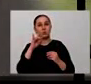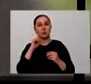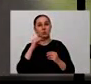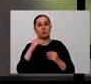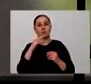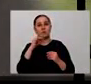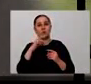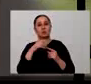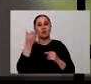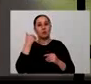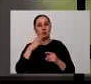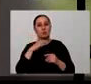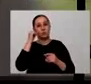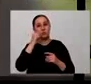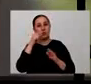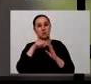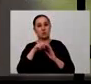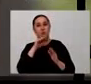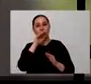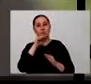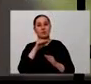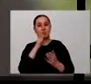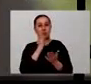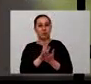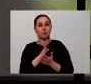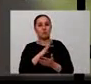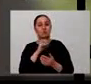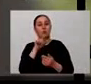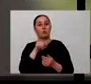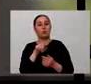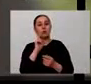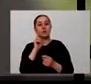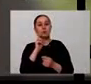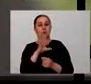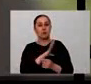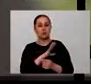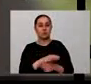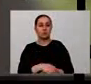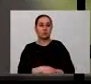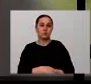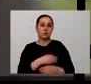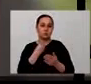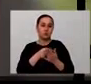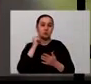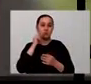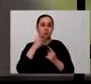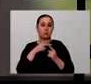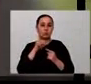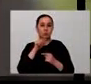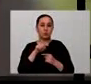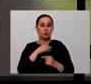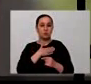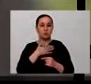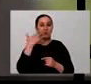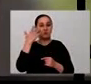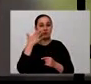Fitratdan oldin ham o'zbeklar ichida professorlar bormidi va ular kimlar edi? Aziz o'quvchilar, bu